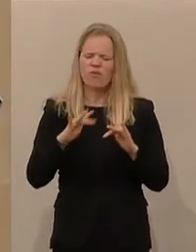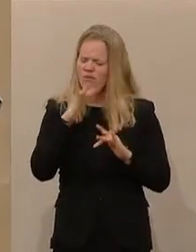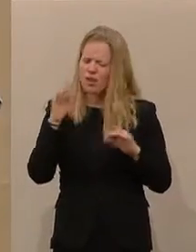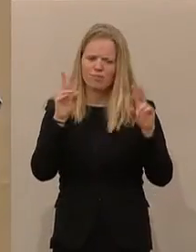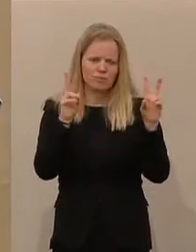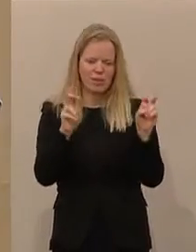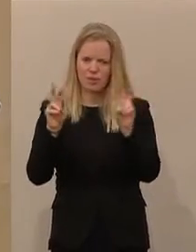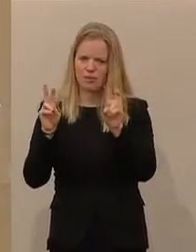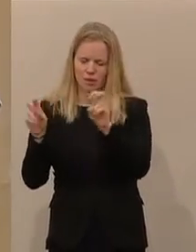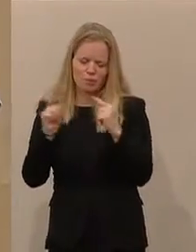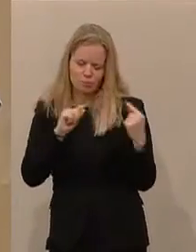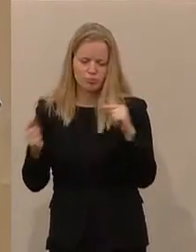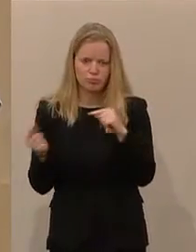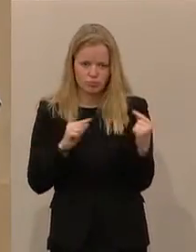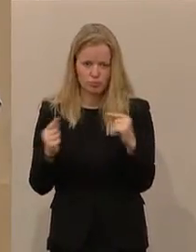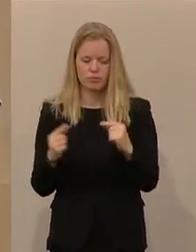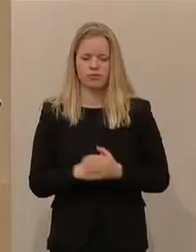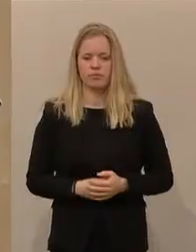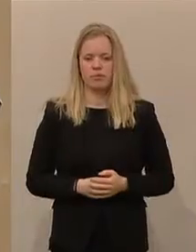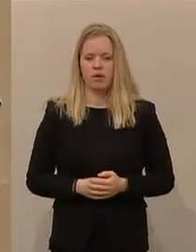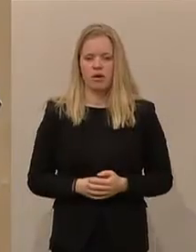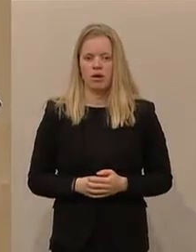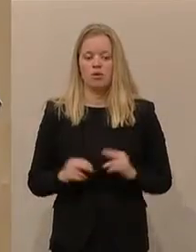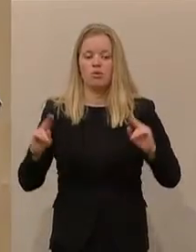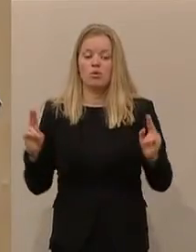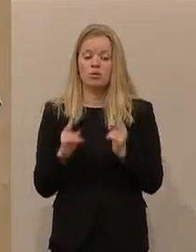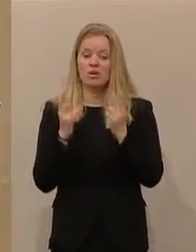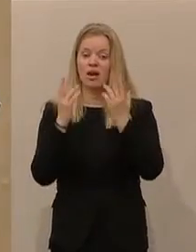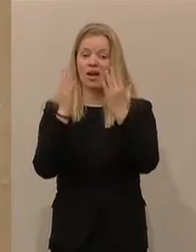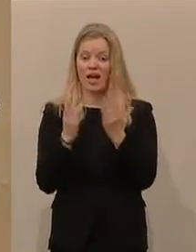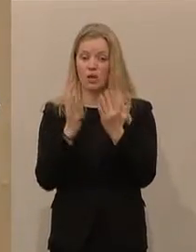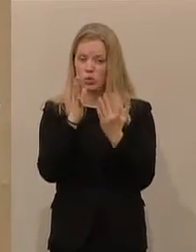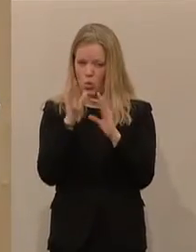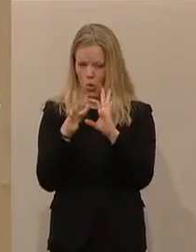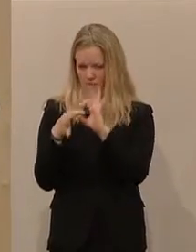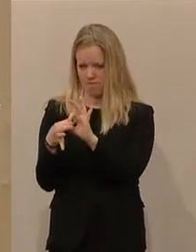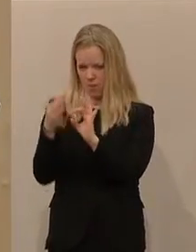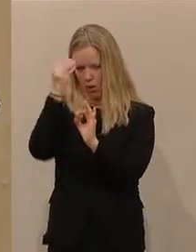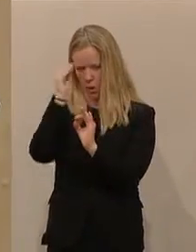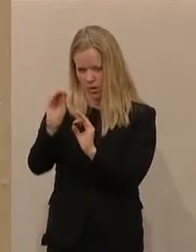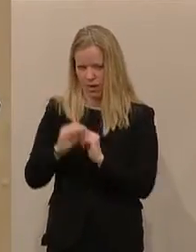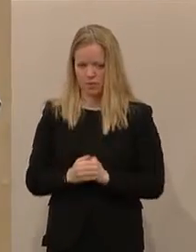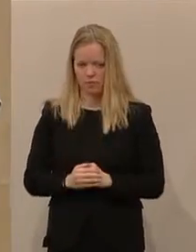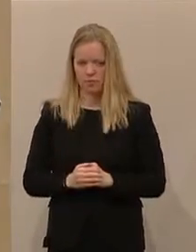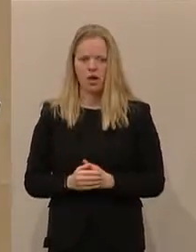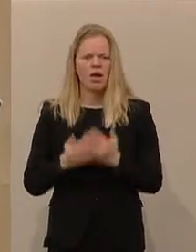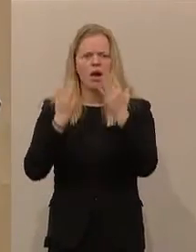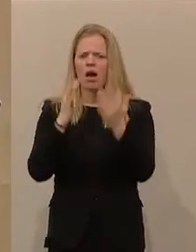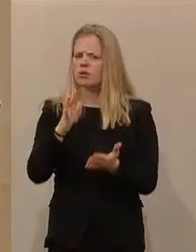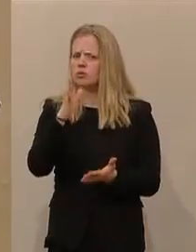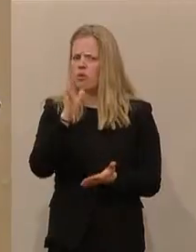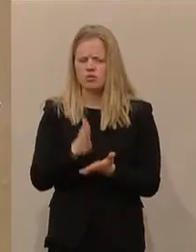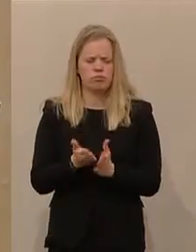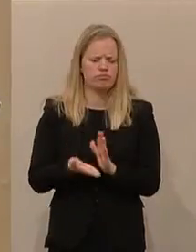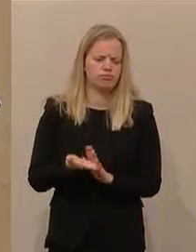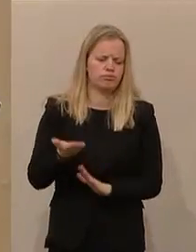auseinandergesetzt. Ich darf kurz zum Rechnungshof einen Kommentar geben. Den Rechnungshof gibt es eigentlich schon sehr, sehr lange.